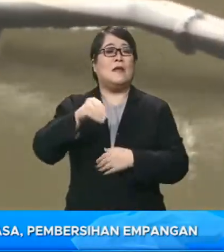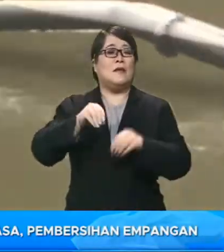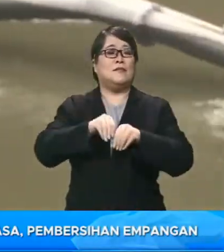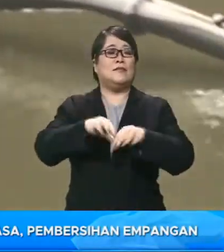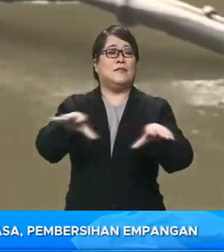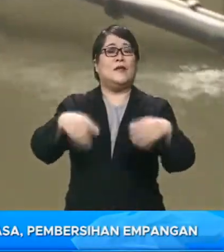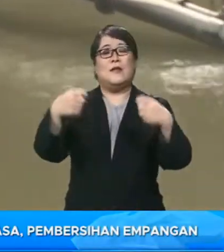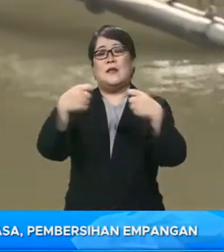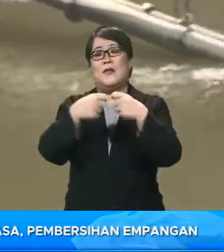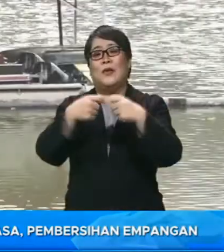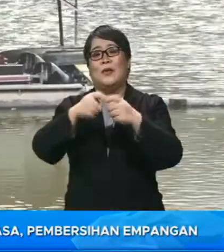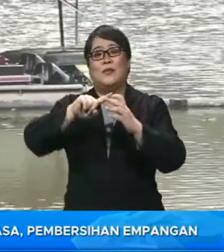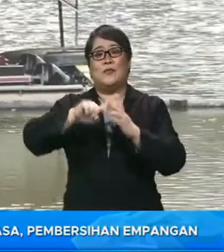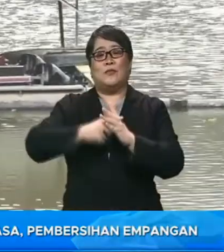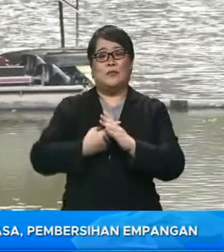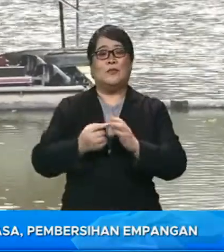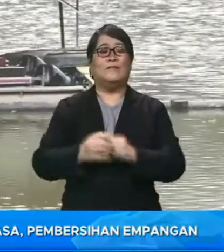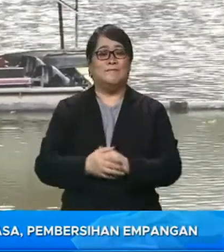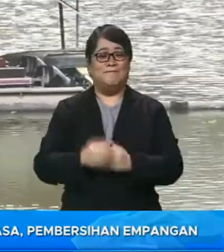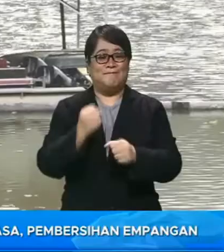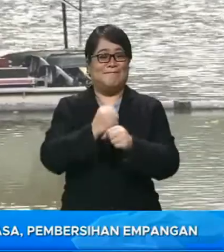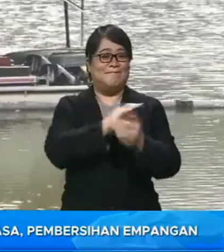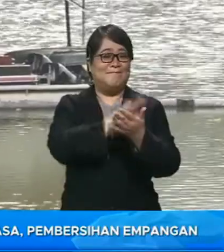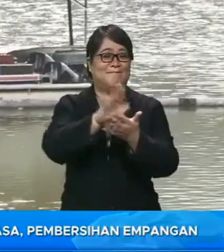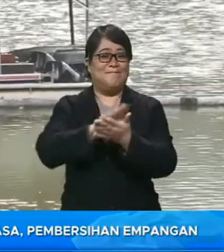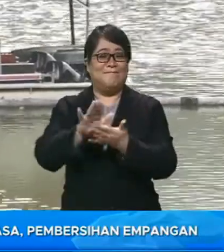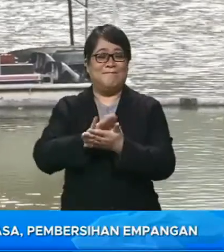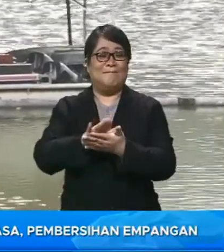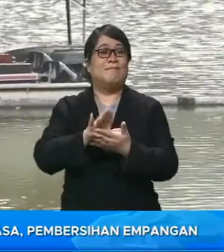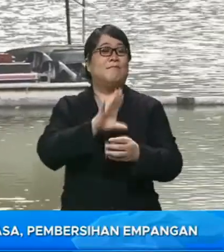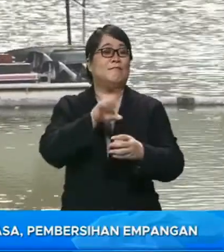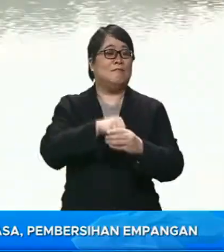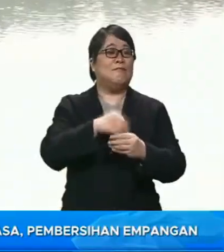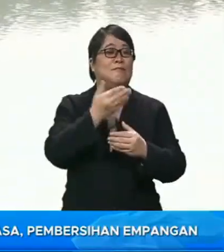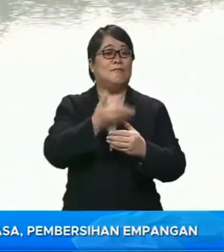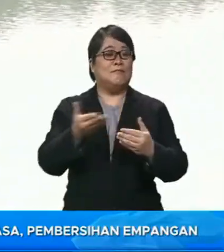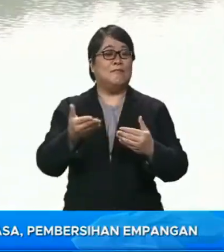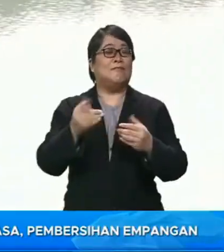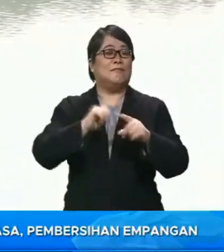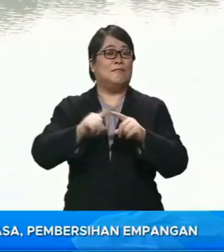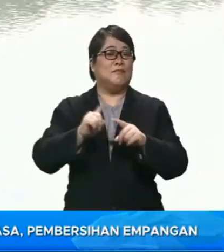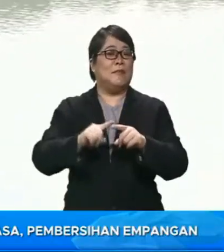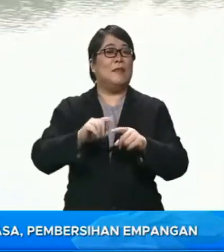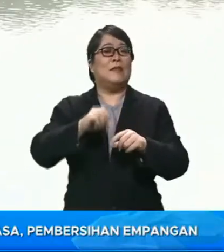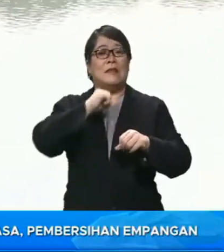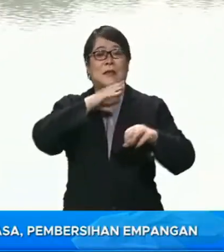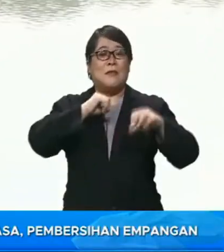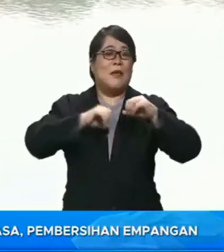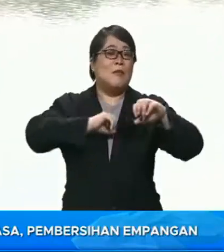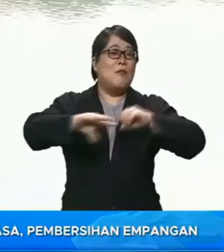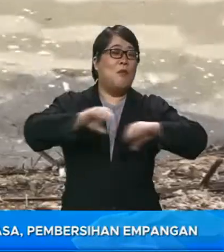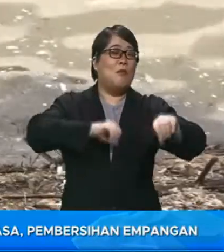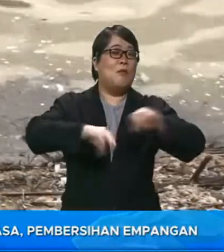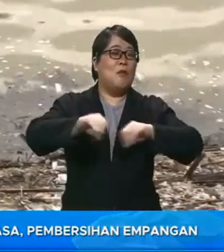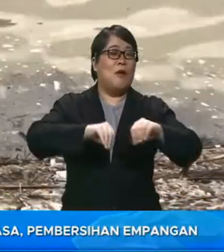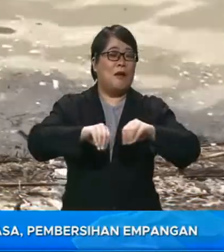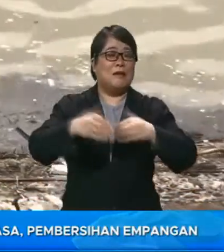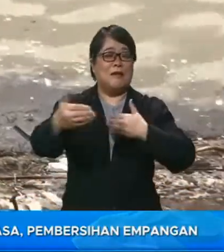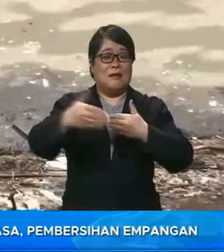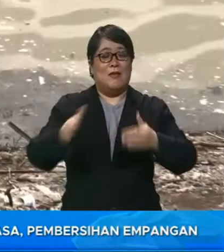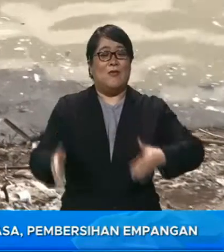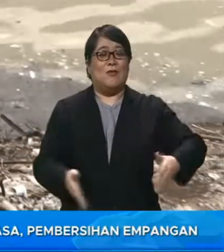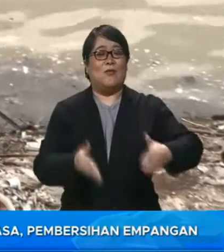kuasa hidroelektrik bermula. Kerja pembersihan bukan sahaja melibatkan bahan sedimen, malah juga sampah sarap domestik yang dibuang ke dalam